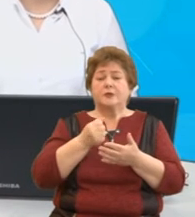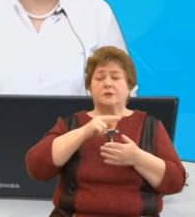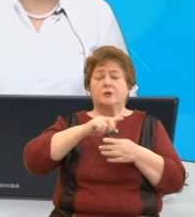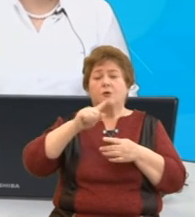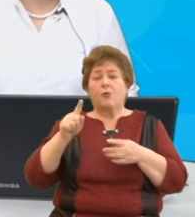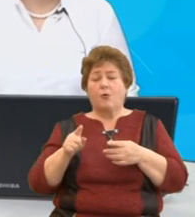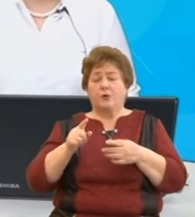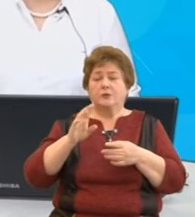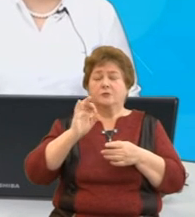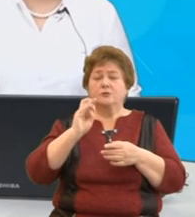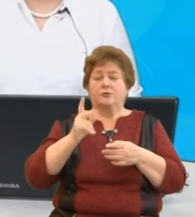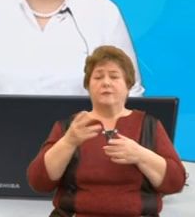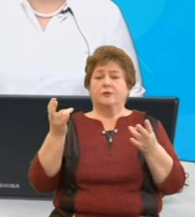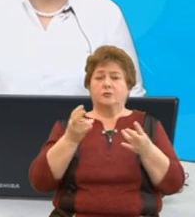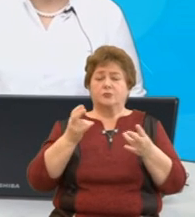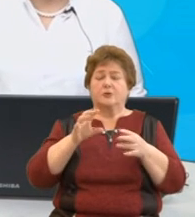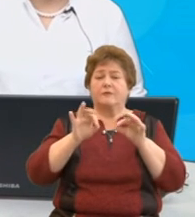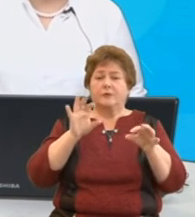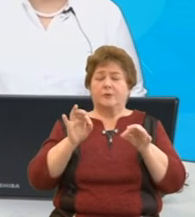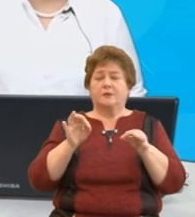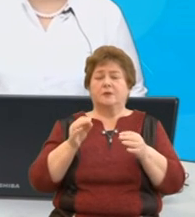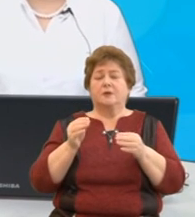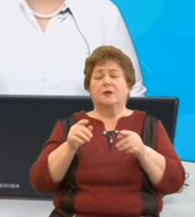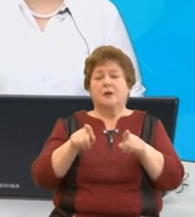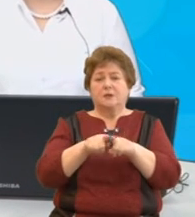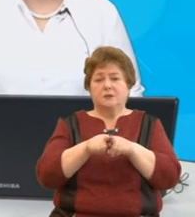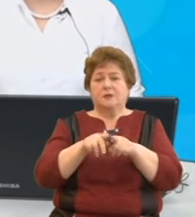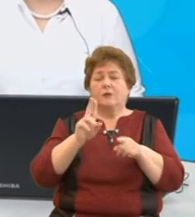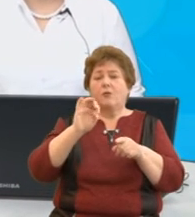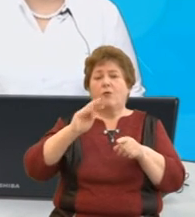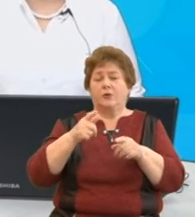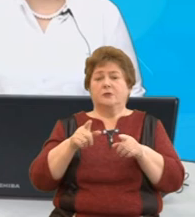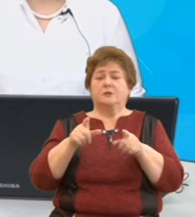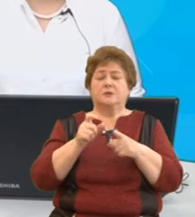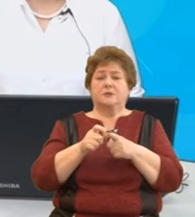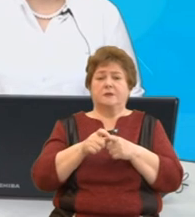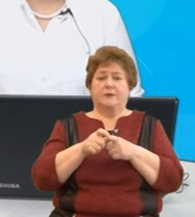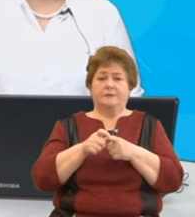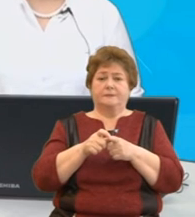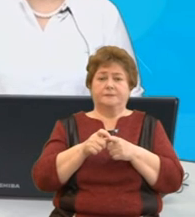слова мы уже говорили нужно подобрать однокоренные слова